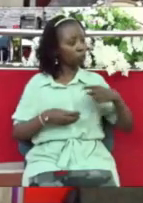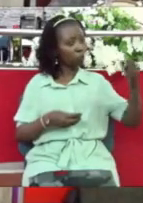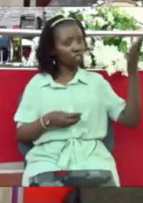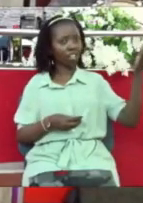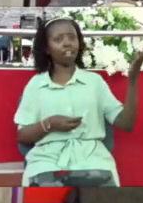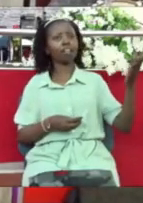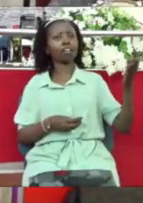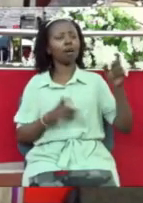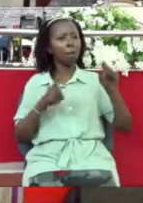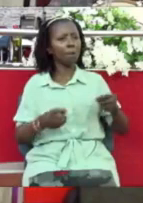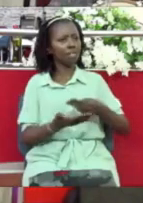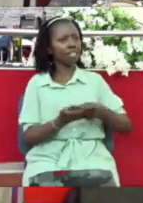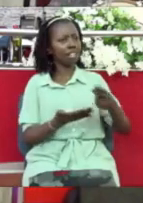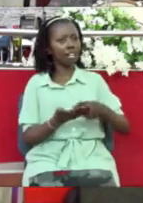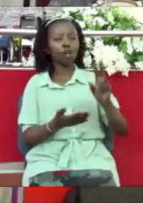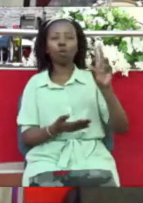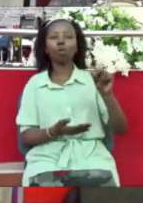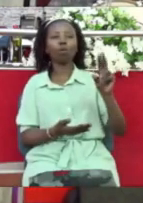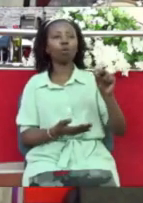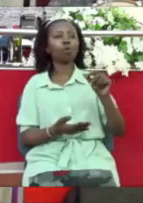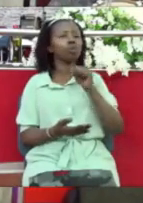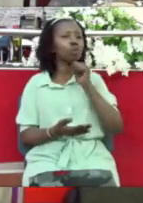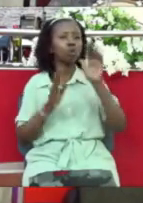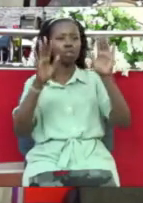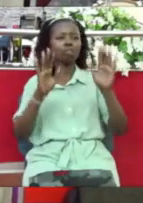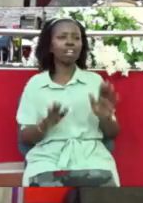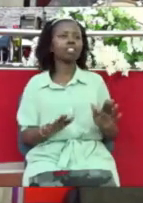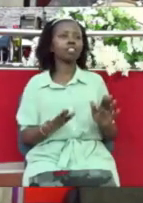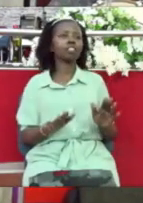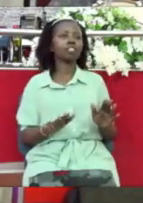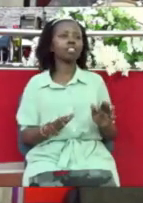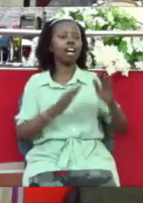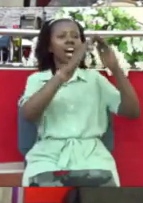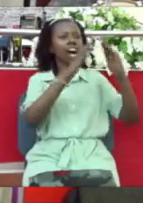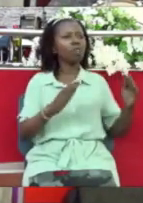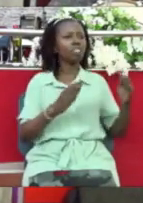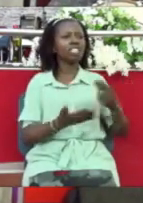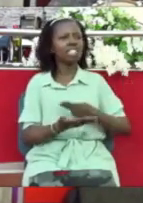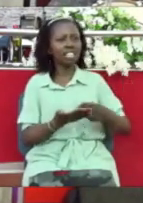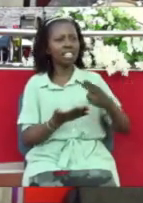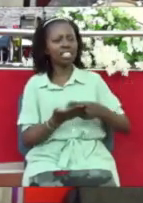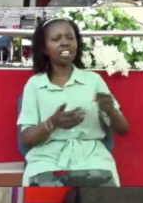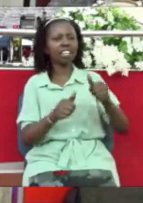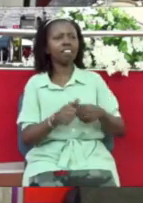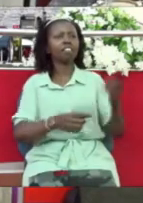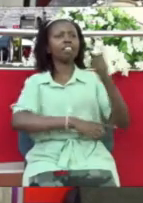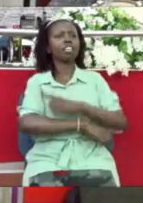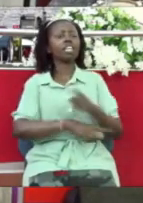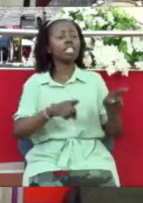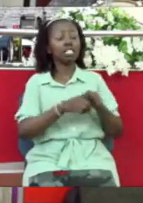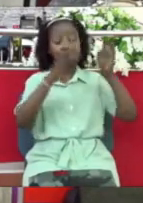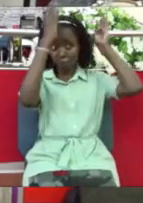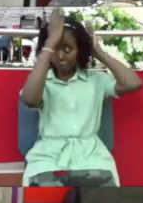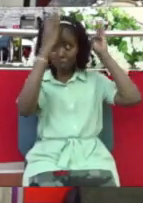is it a must? Sio lazima. Ai. Nyumba zinauzwa. Houses are sold. Hata Bishop Mark ameanza kujenga hapa Merema na